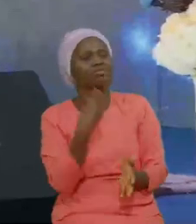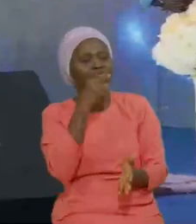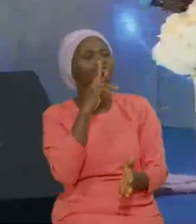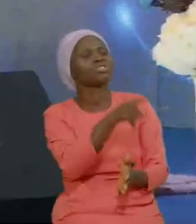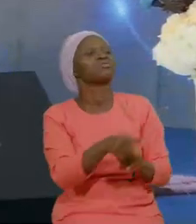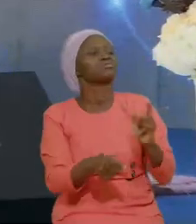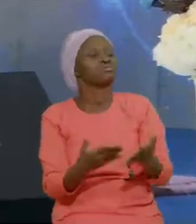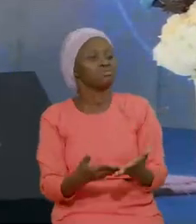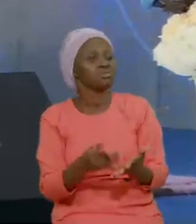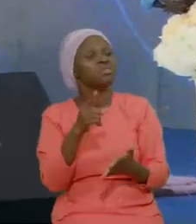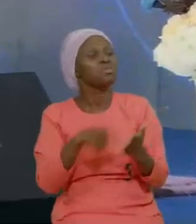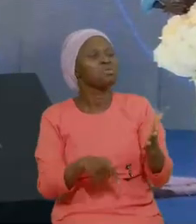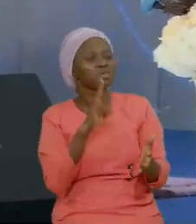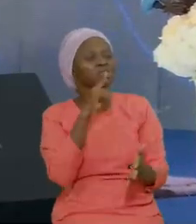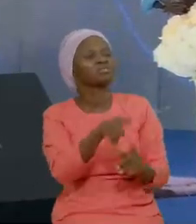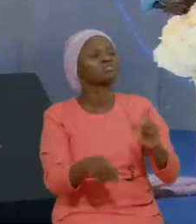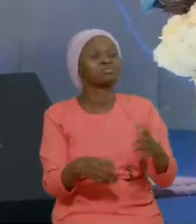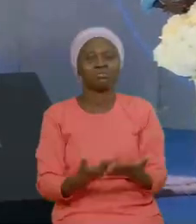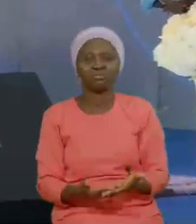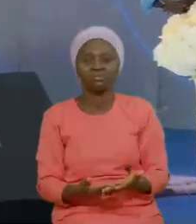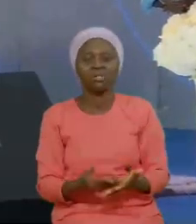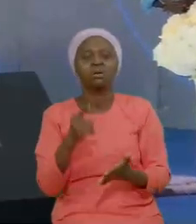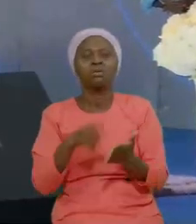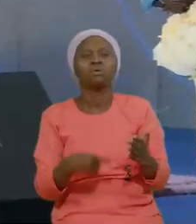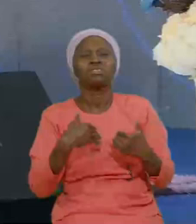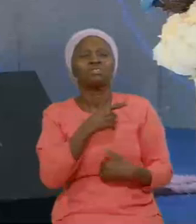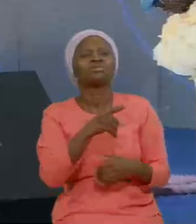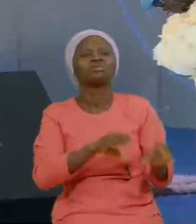Ils peuvent te demander qui es-tu? Qui es-tu?